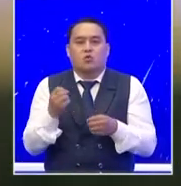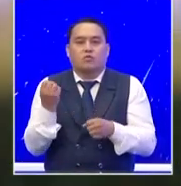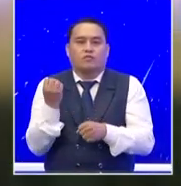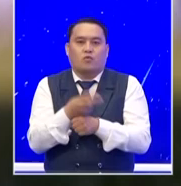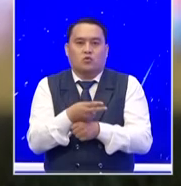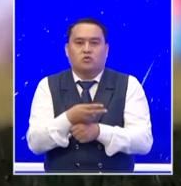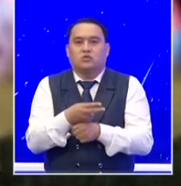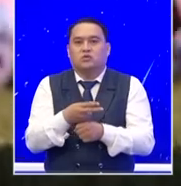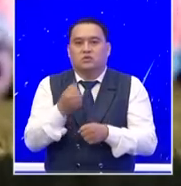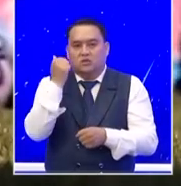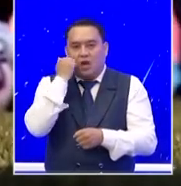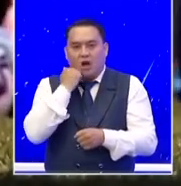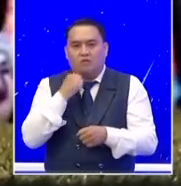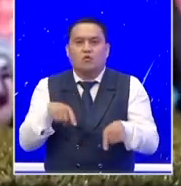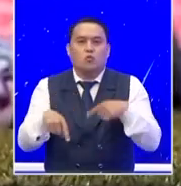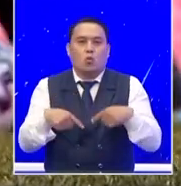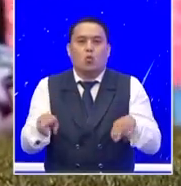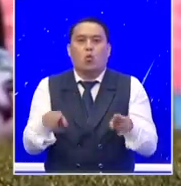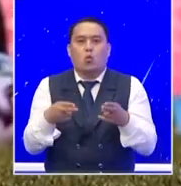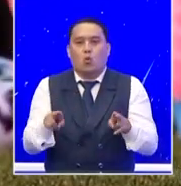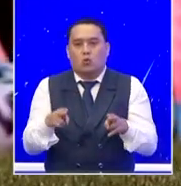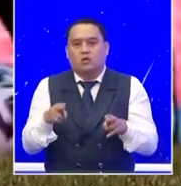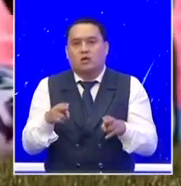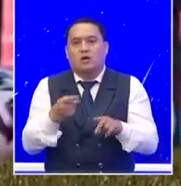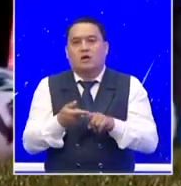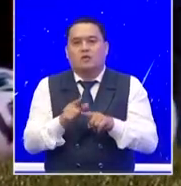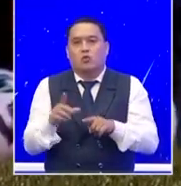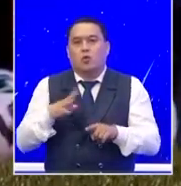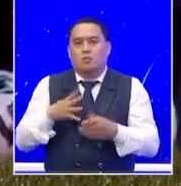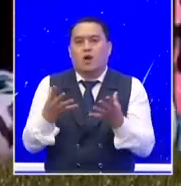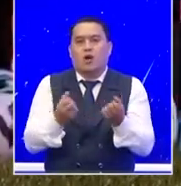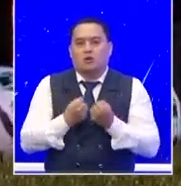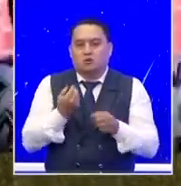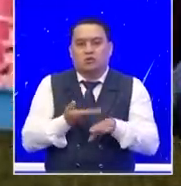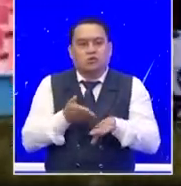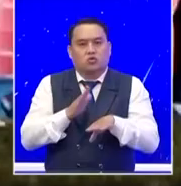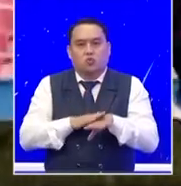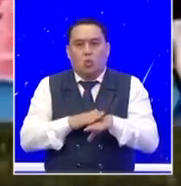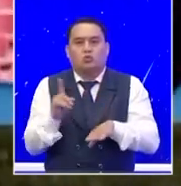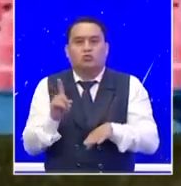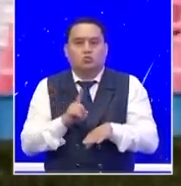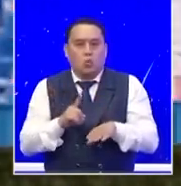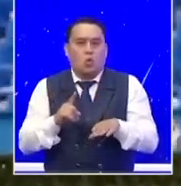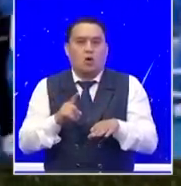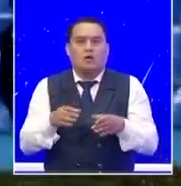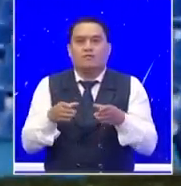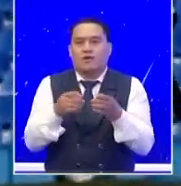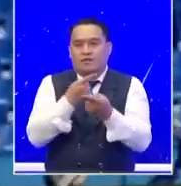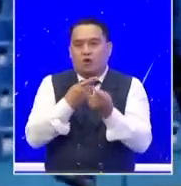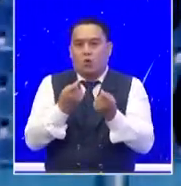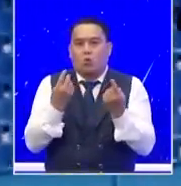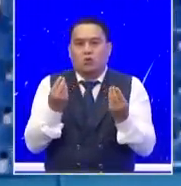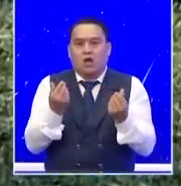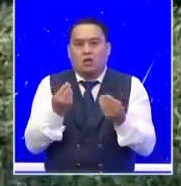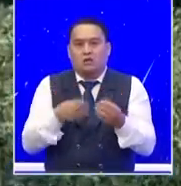чемпионата. Старейший футбольный клуб страны лихорадит не первый год, а недавно он получил самый тяжелый удар. Независимый аудит выявил